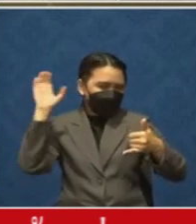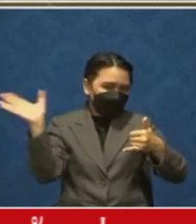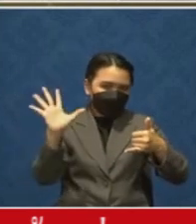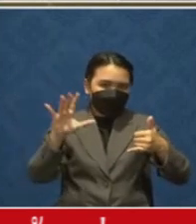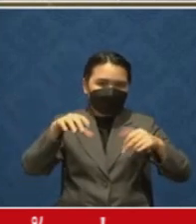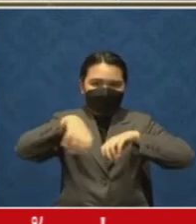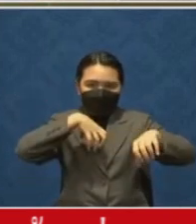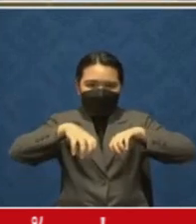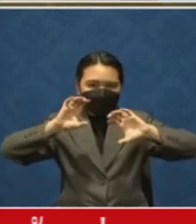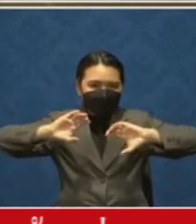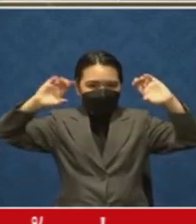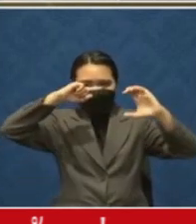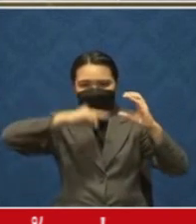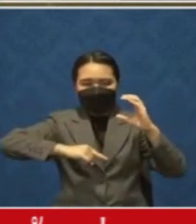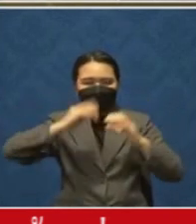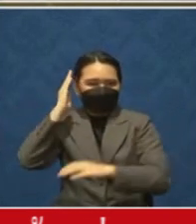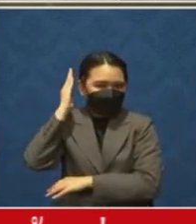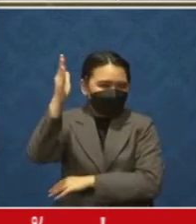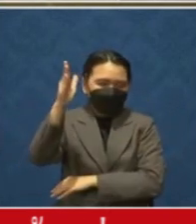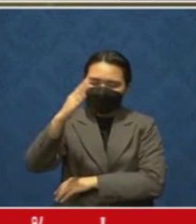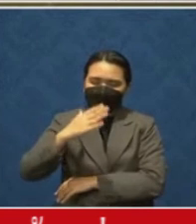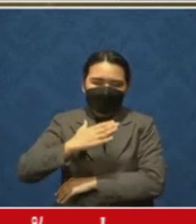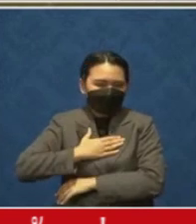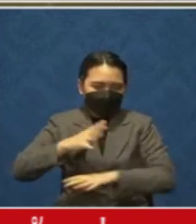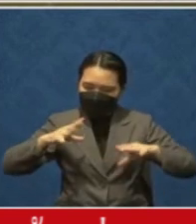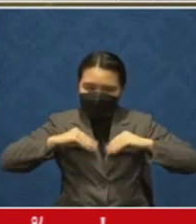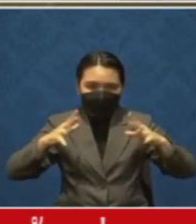ราชการแผ่นดินได้อีกต่อไปครับ